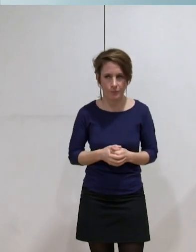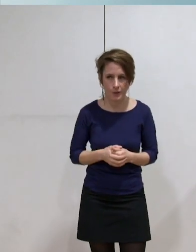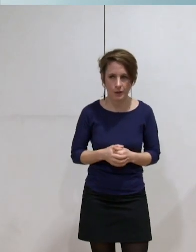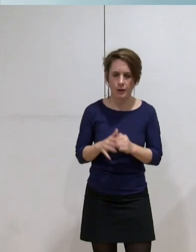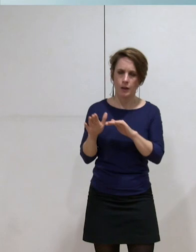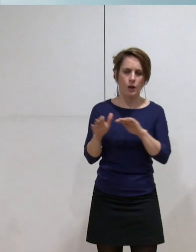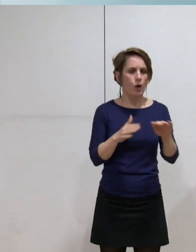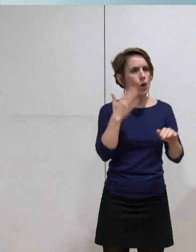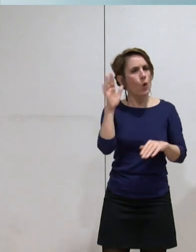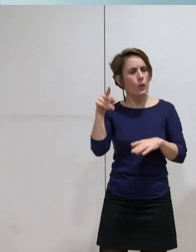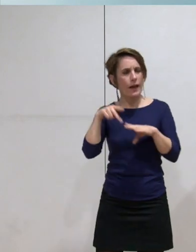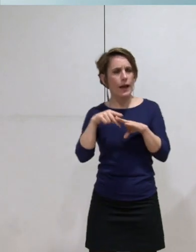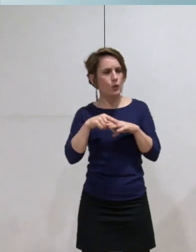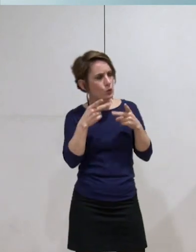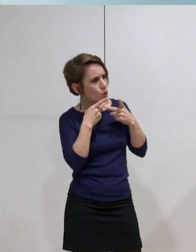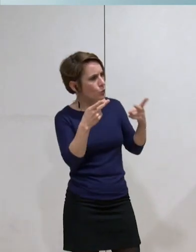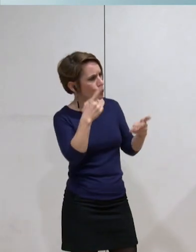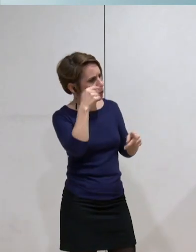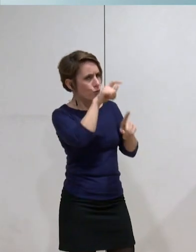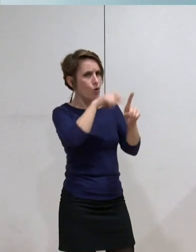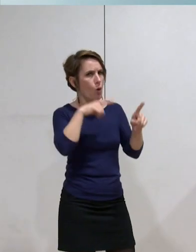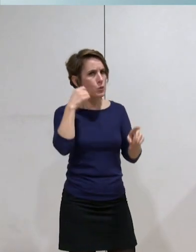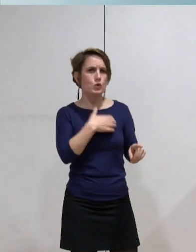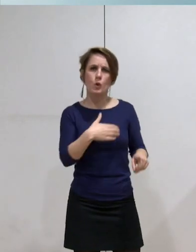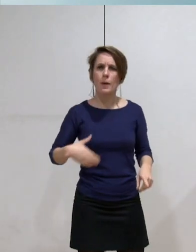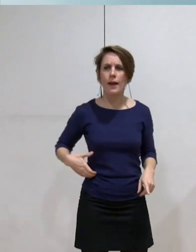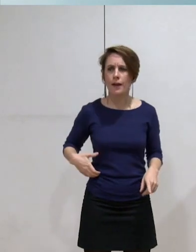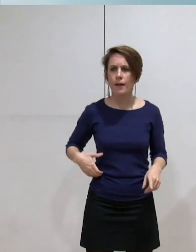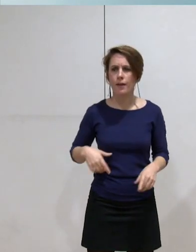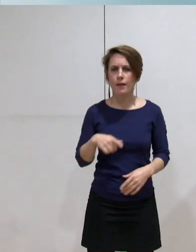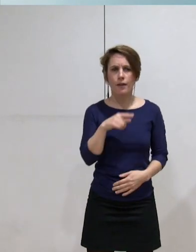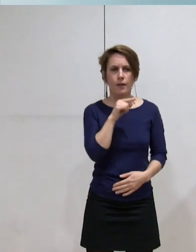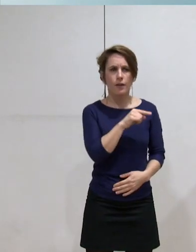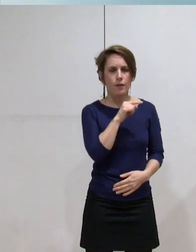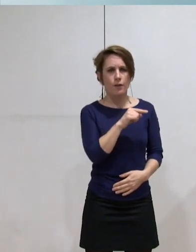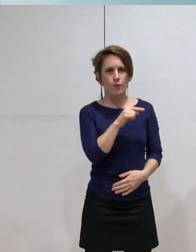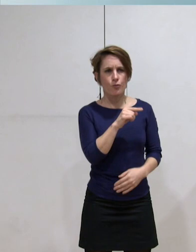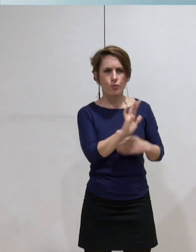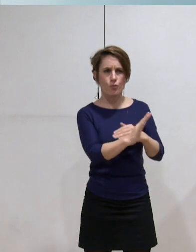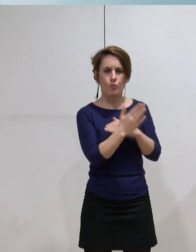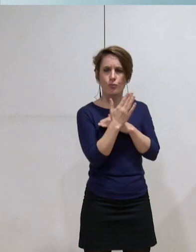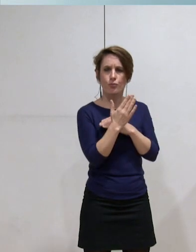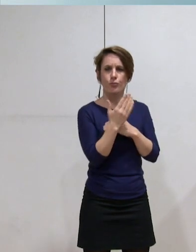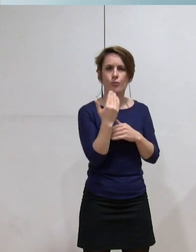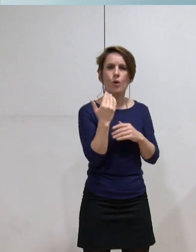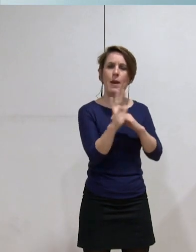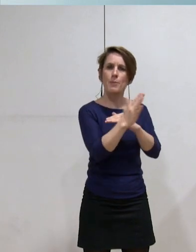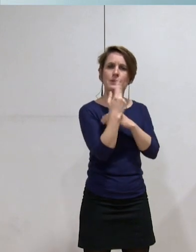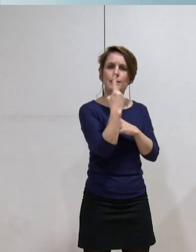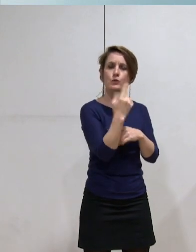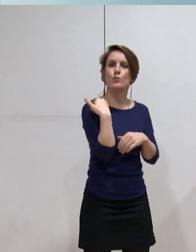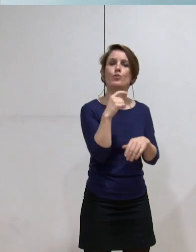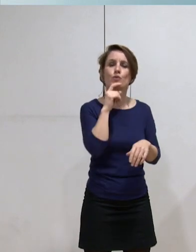concerne Monsieur le Maire votre présentation du départ effectivement qu'il y a un contexte